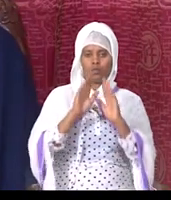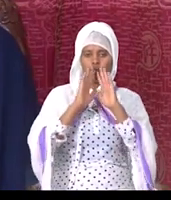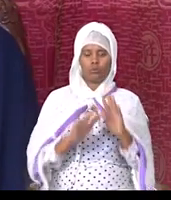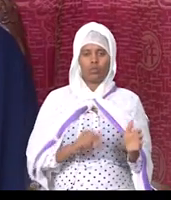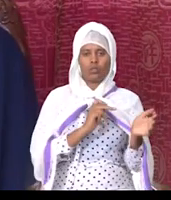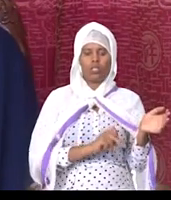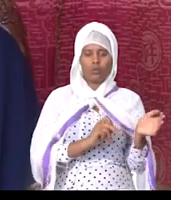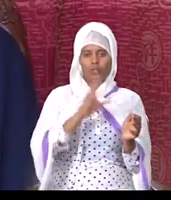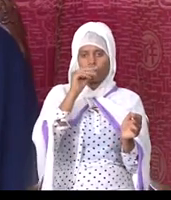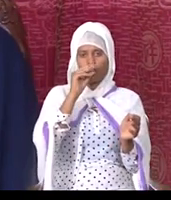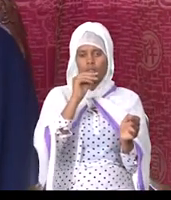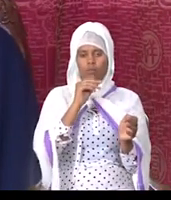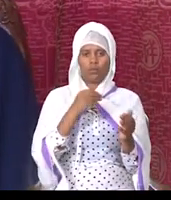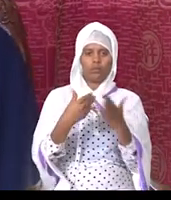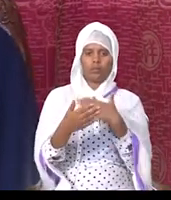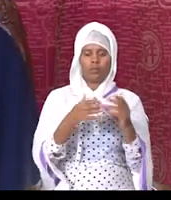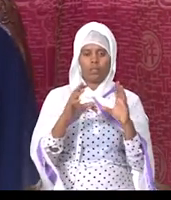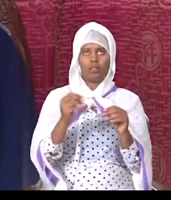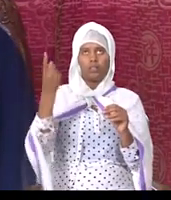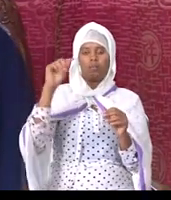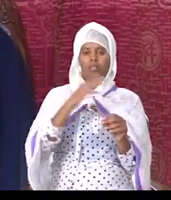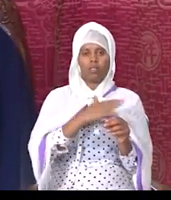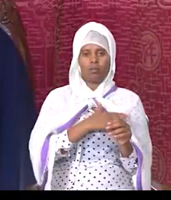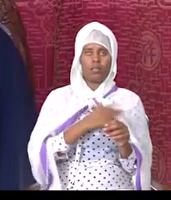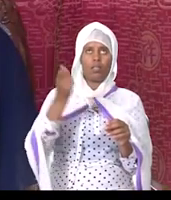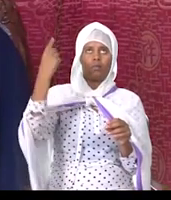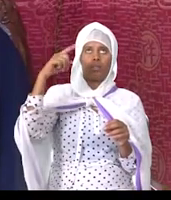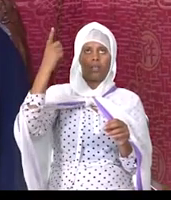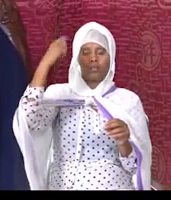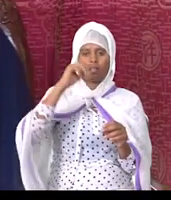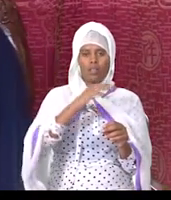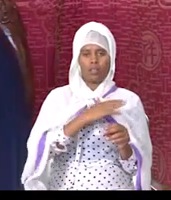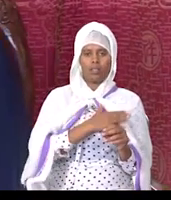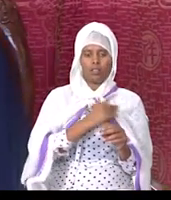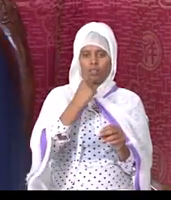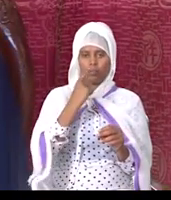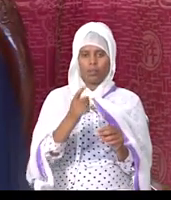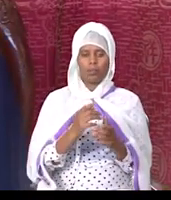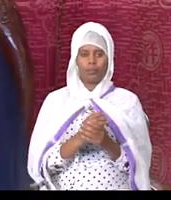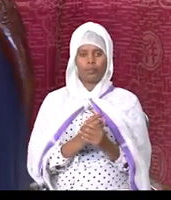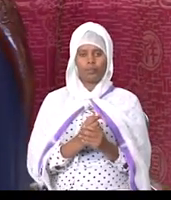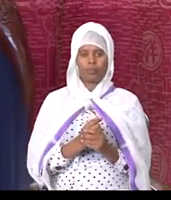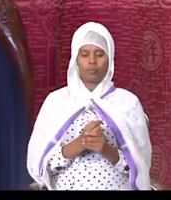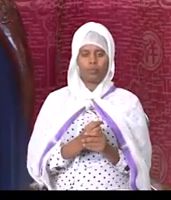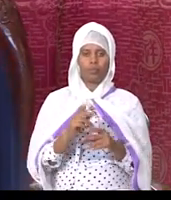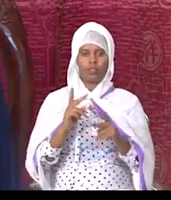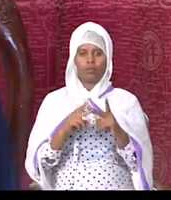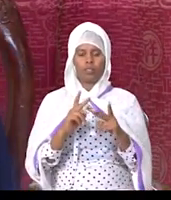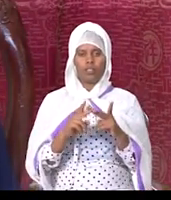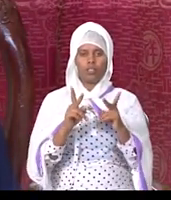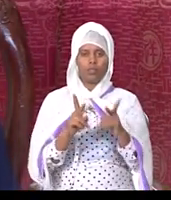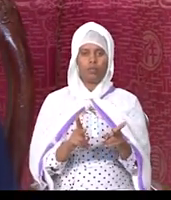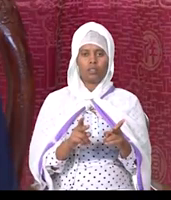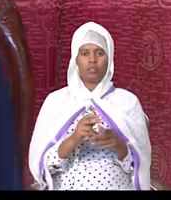نا قدوس داوي استنبيو تنبيت ان مفصام كريستوس املاخنا املاخي املاخي بل الملاتي